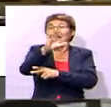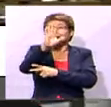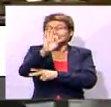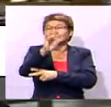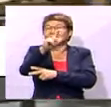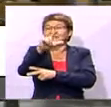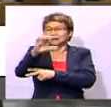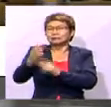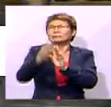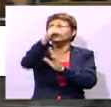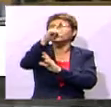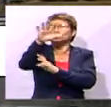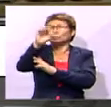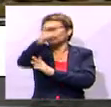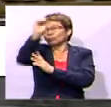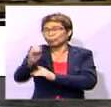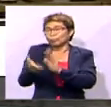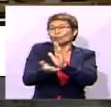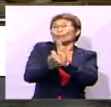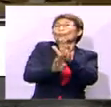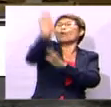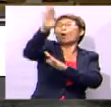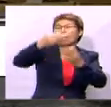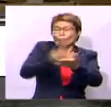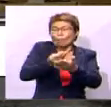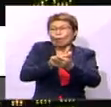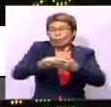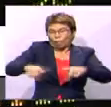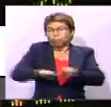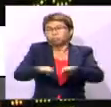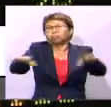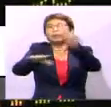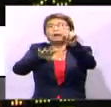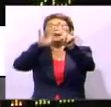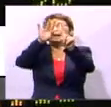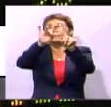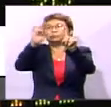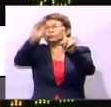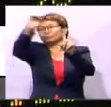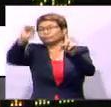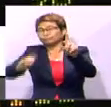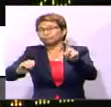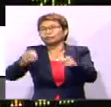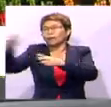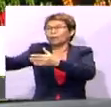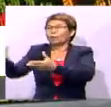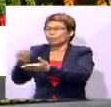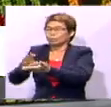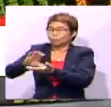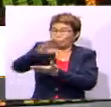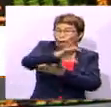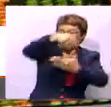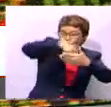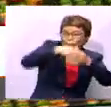105% dengan permodalan pasaran berkembang 187%. Aliran masuk dana asing bersih